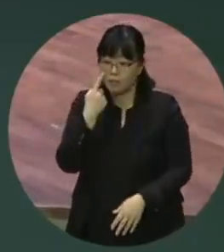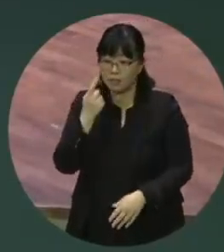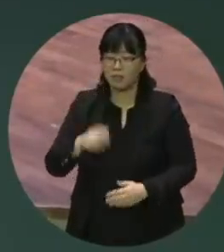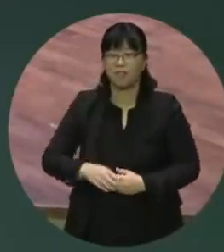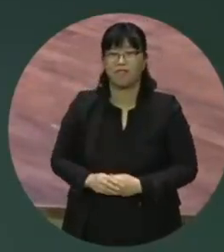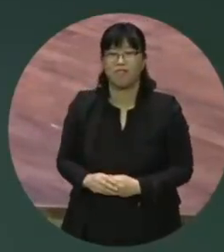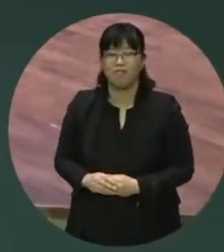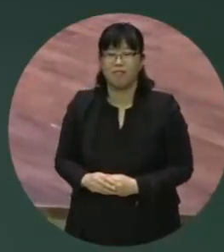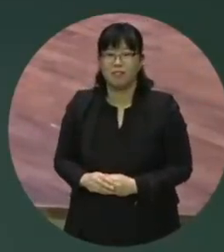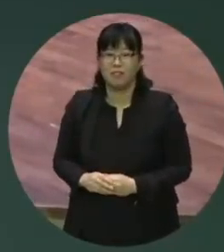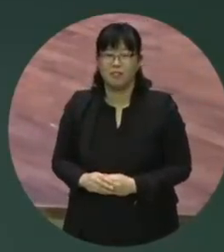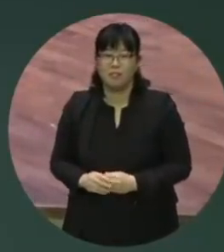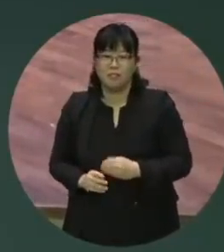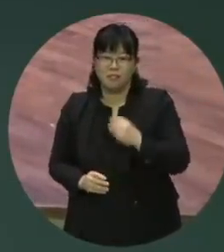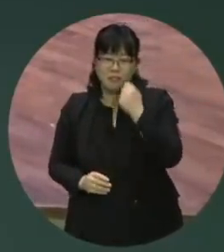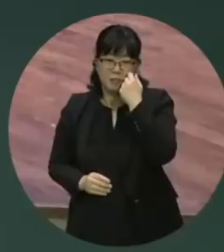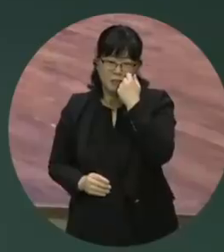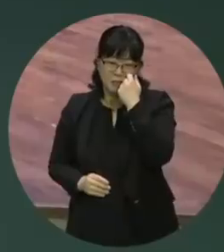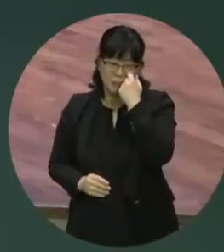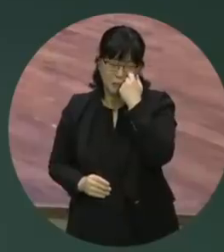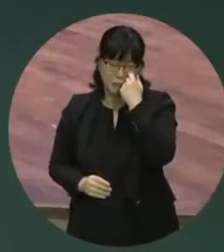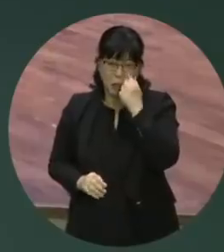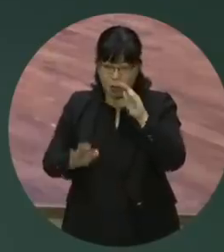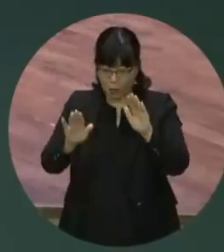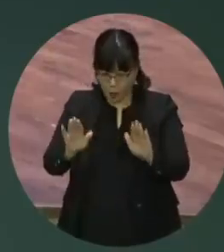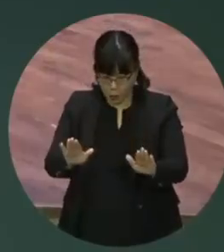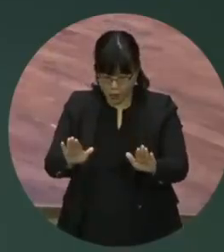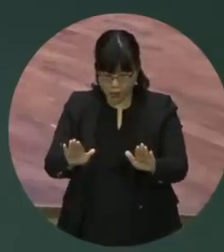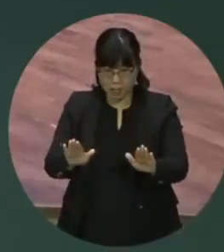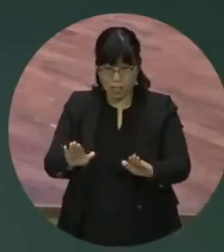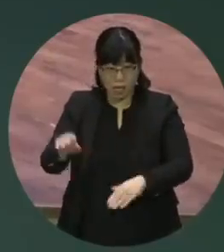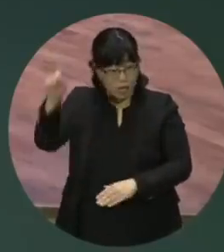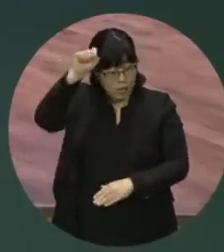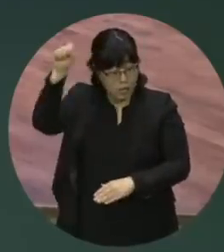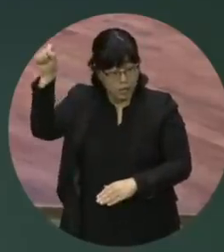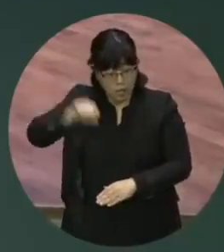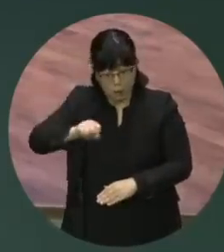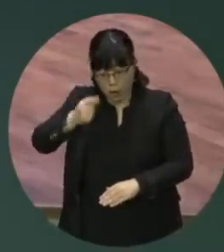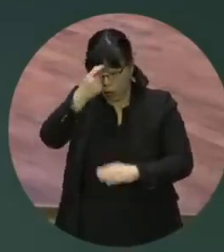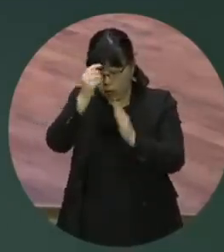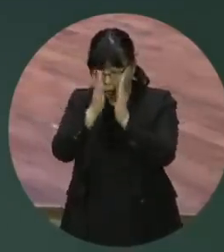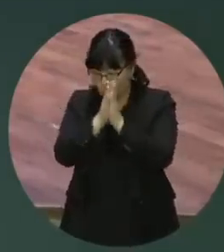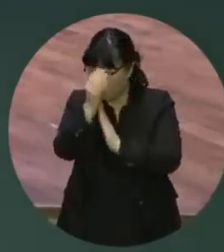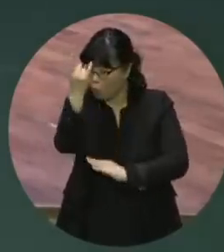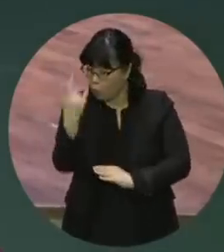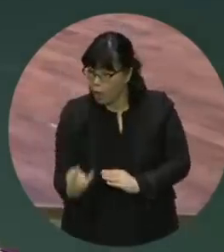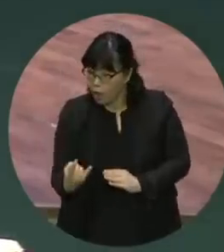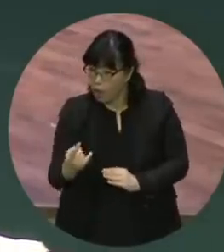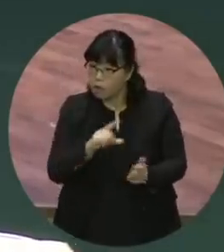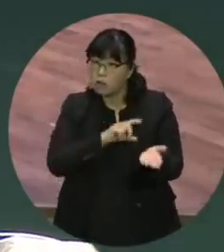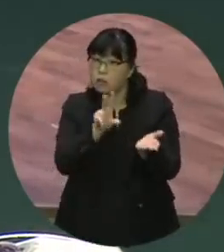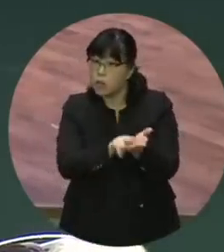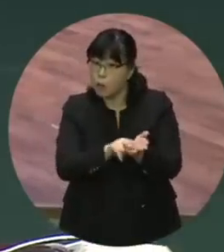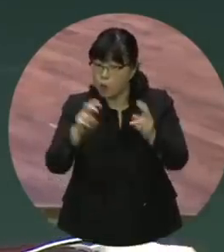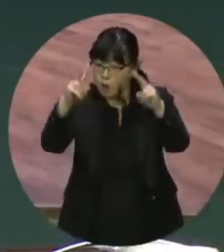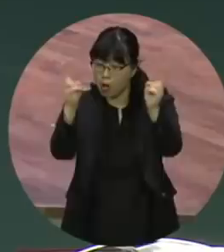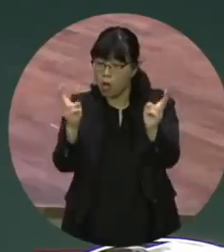2019년 집중 우리 새벽기도의 주제가 뭐예요? 뭡니까?